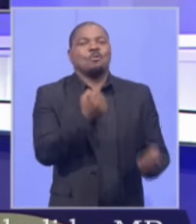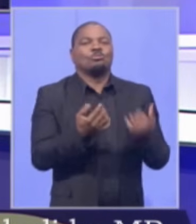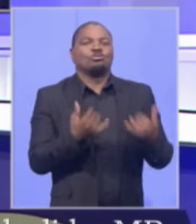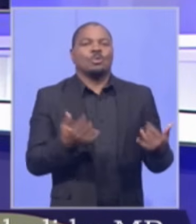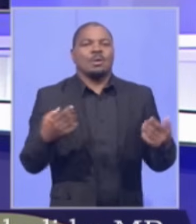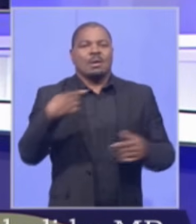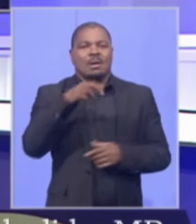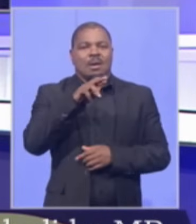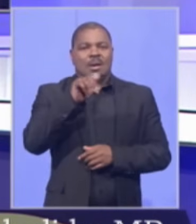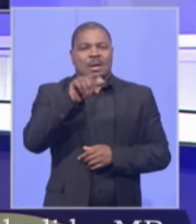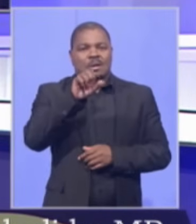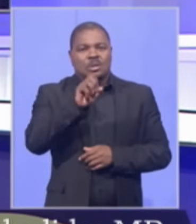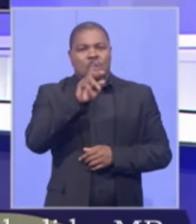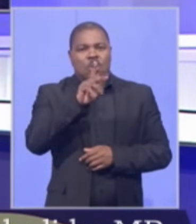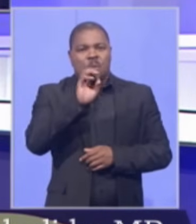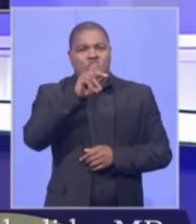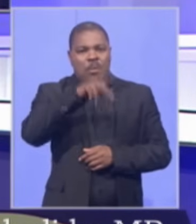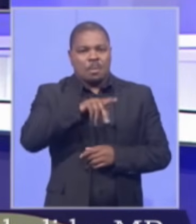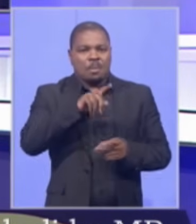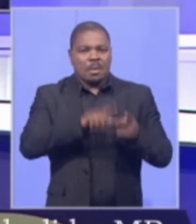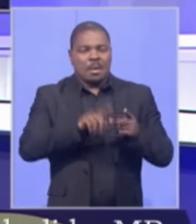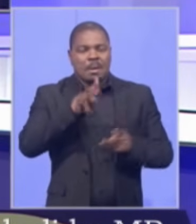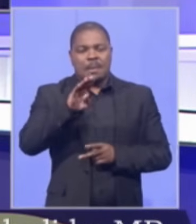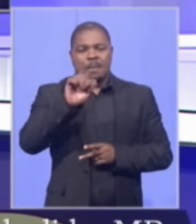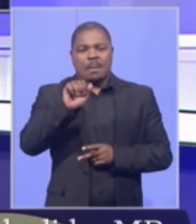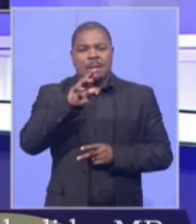wa Graskop le wa Barberton le hono.